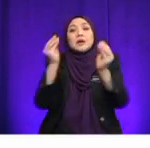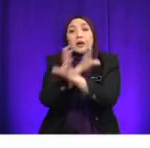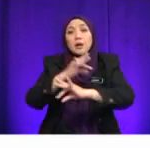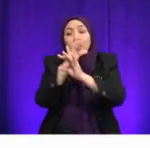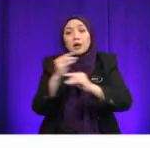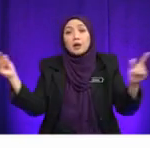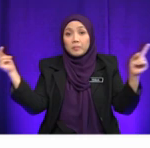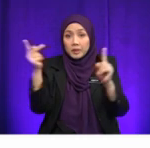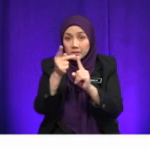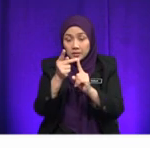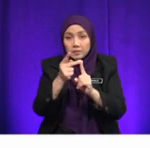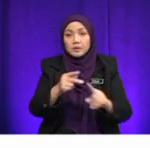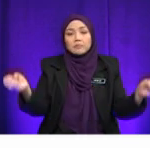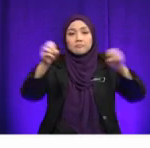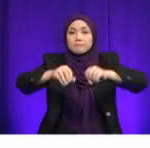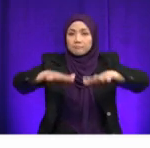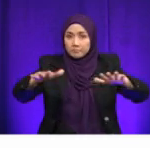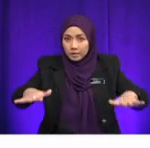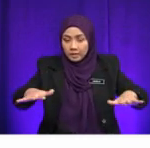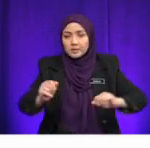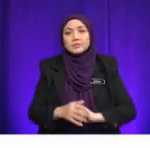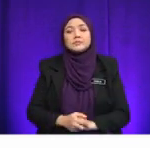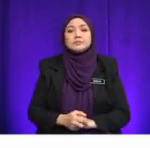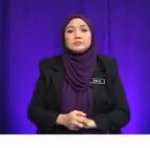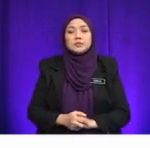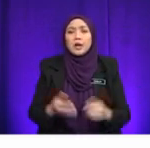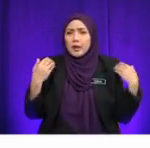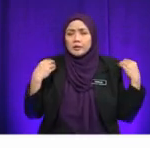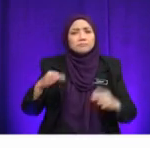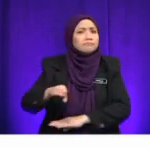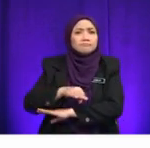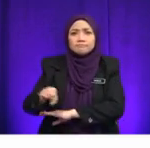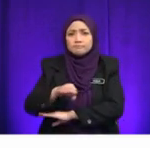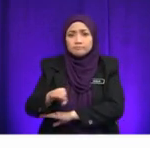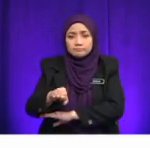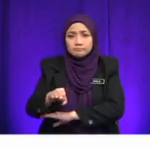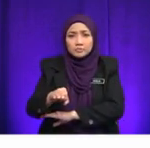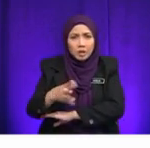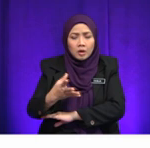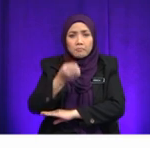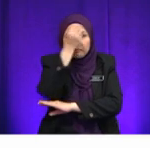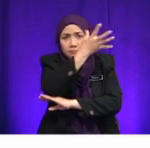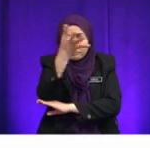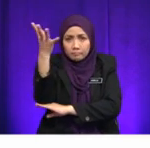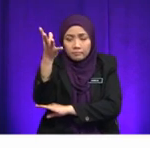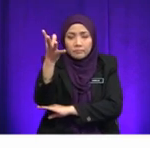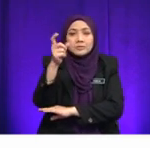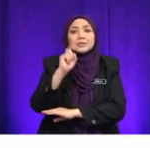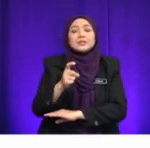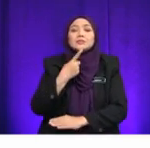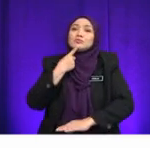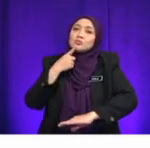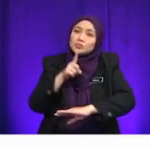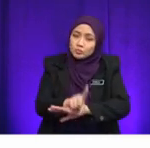dan disebabkan oleh berbagai faktor yang telah kita bincangkan tadi banyak dia telah memaklumkan persetujuan jadi